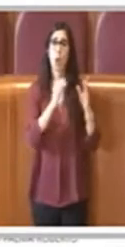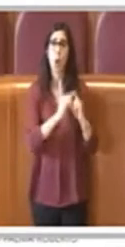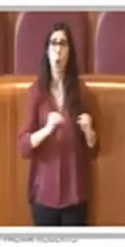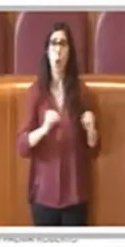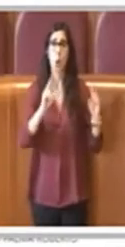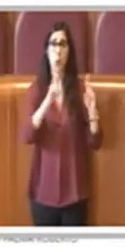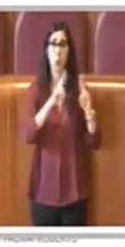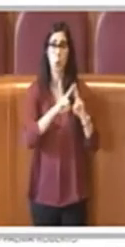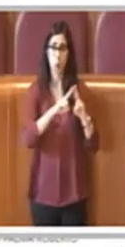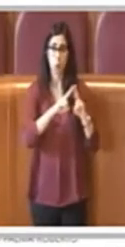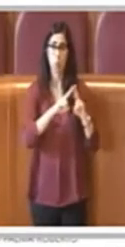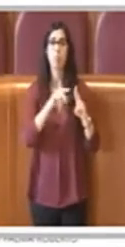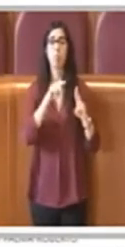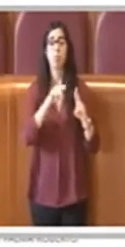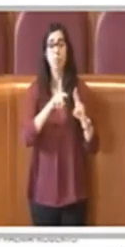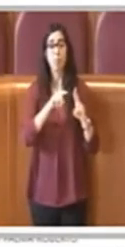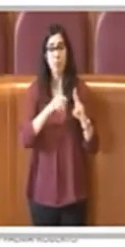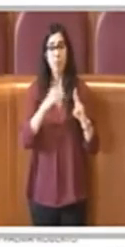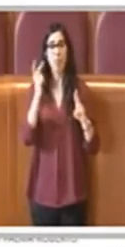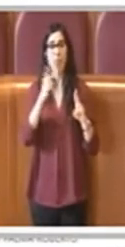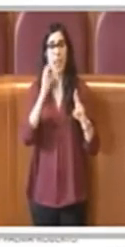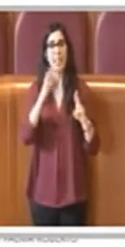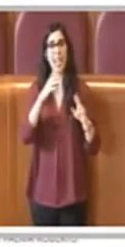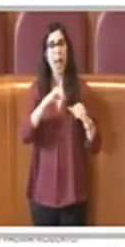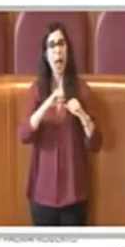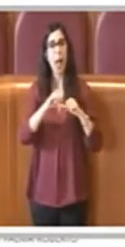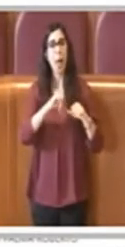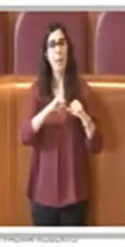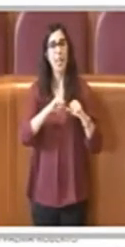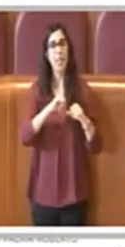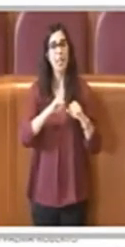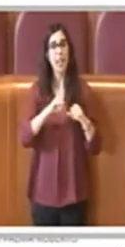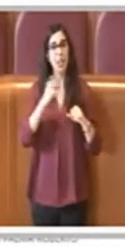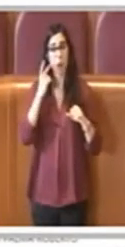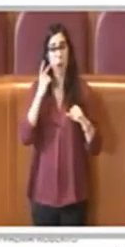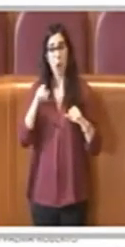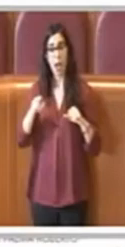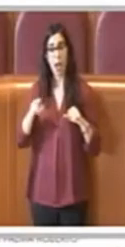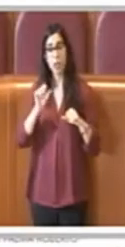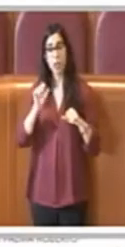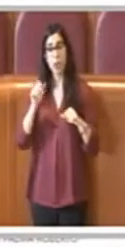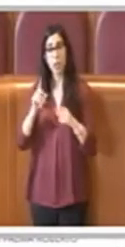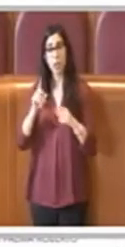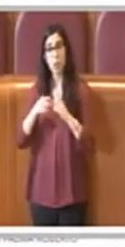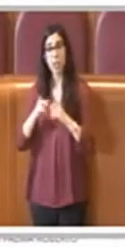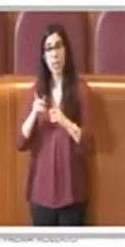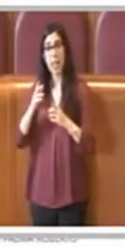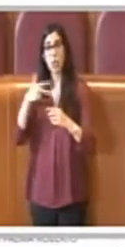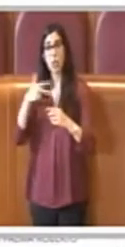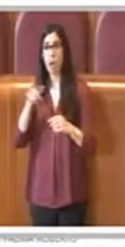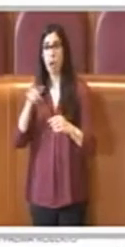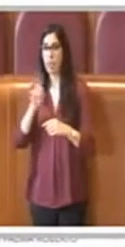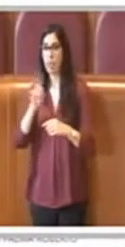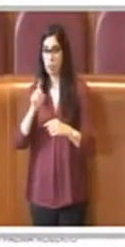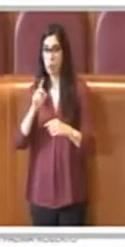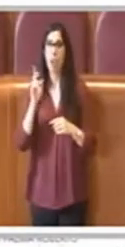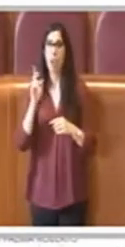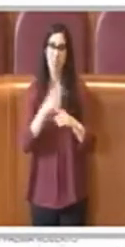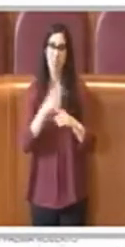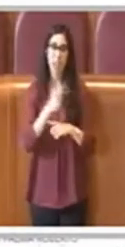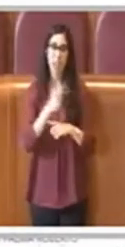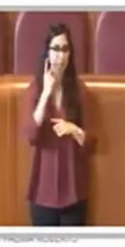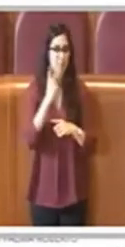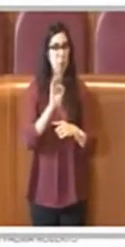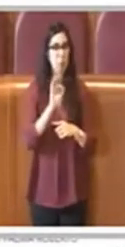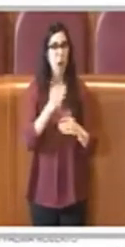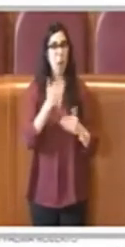che non sia direttamente in capo alle politiche sociali, ma appunto all'Assemblea Capitolina a cui di fatto fanno riferimento tutte le